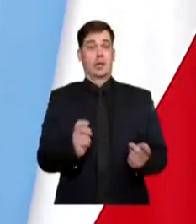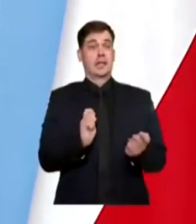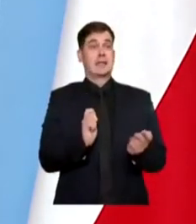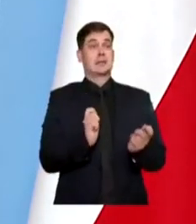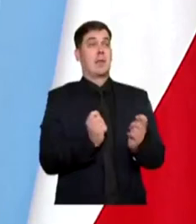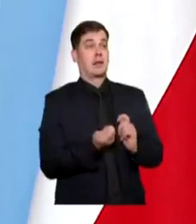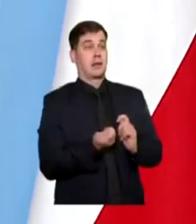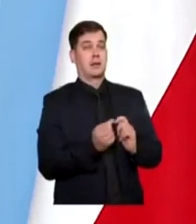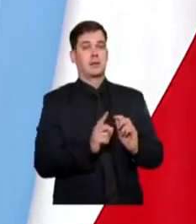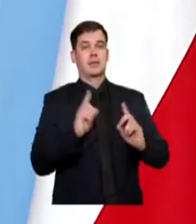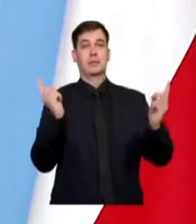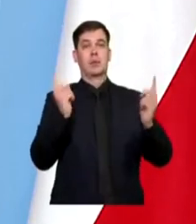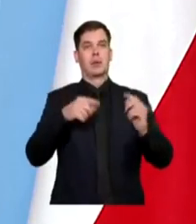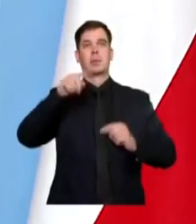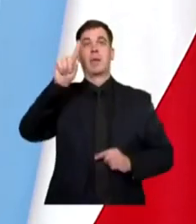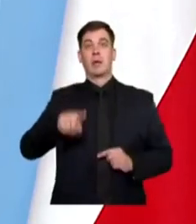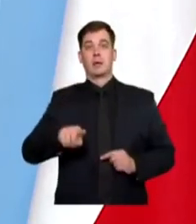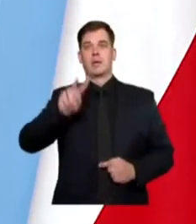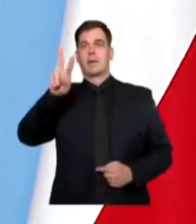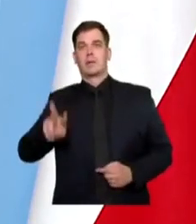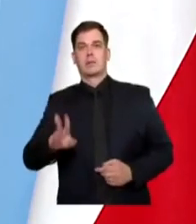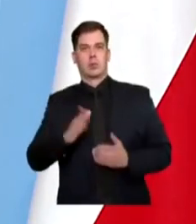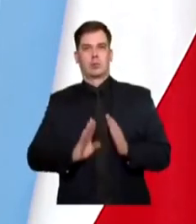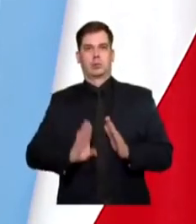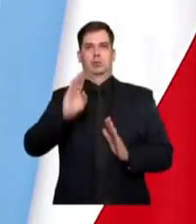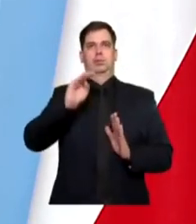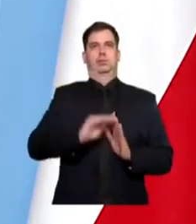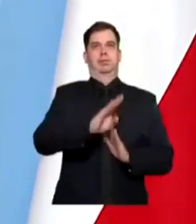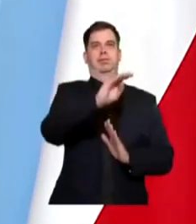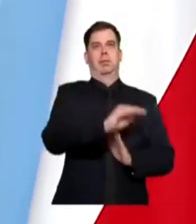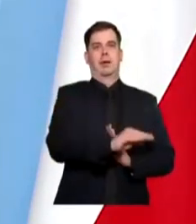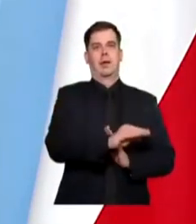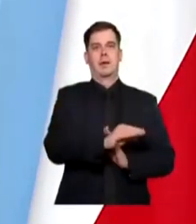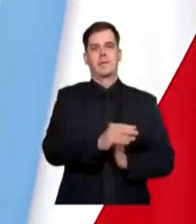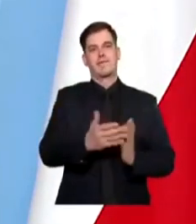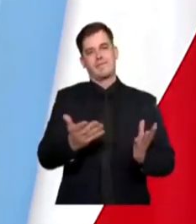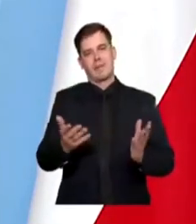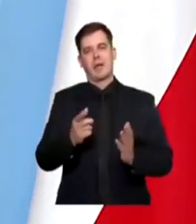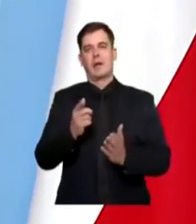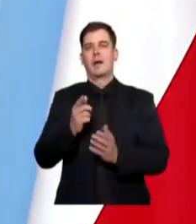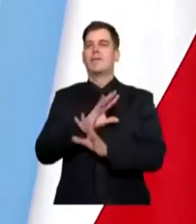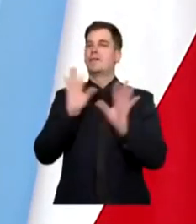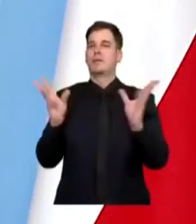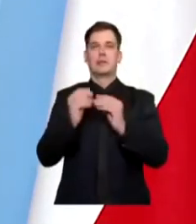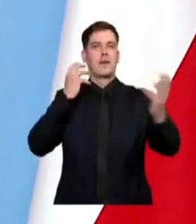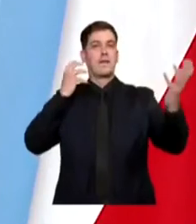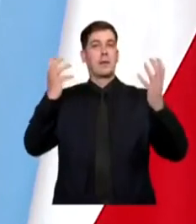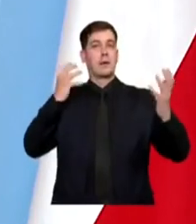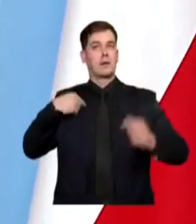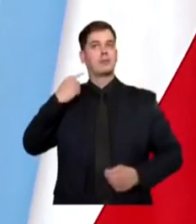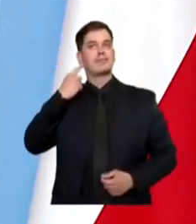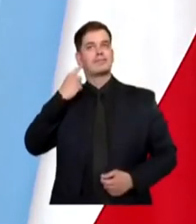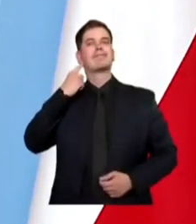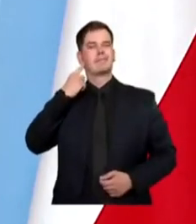dużymi zmianami za miesiąc czy za dwa, ale no niestety też wszystkie dane wskazują, że